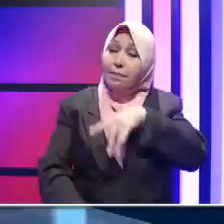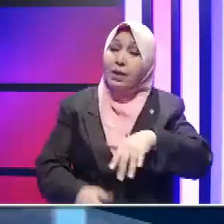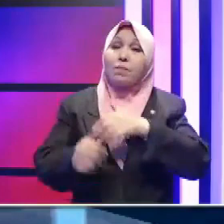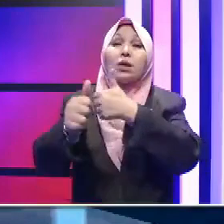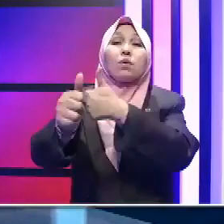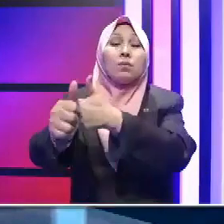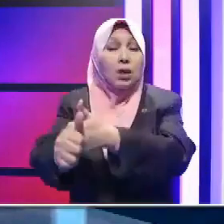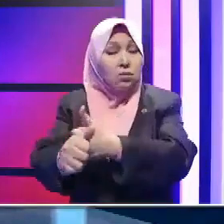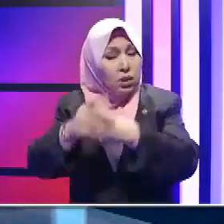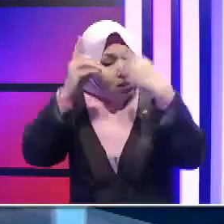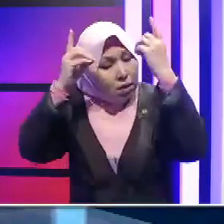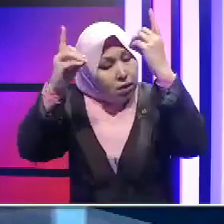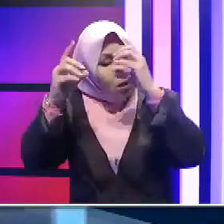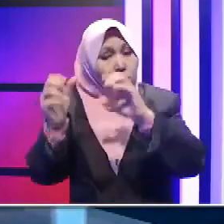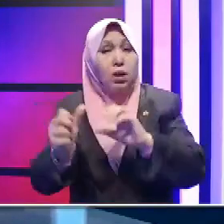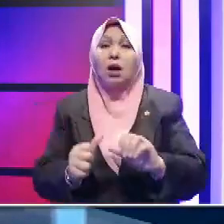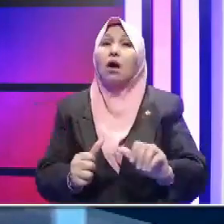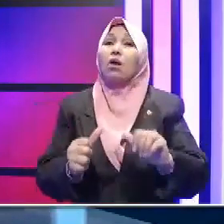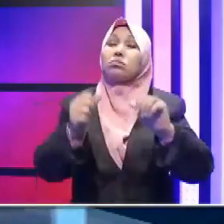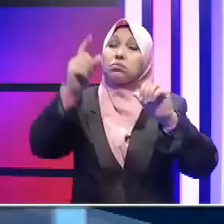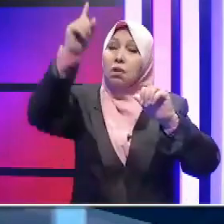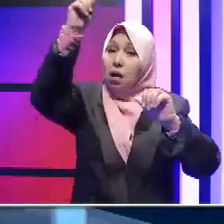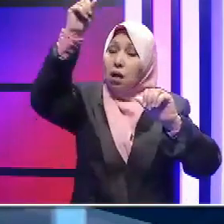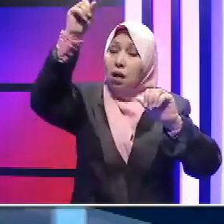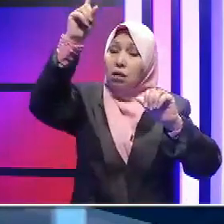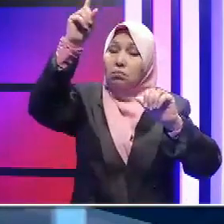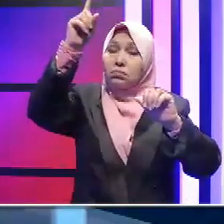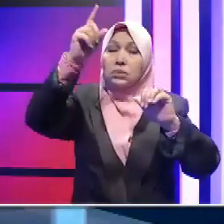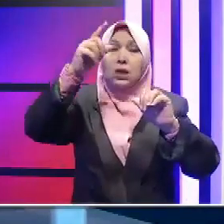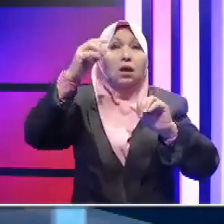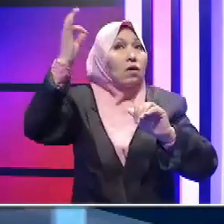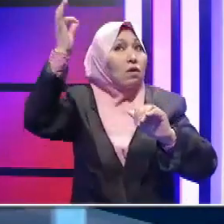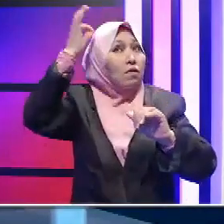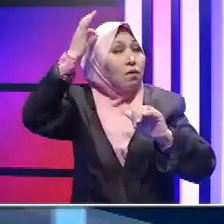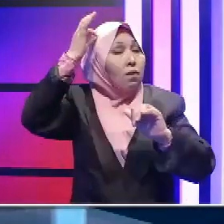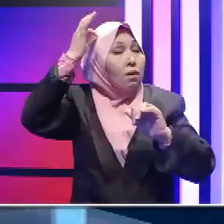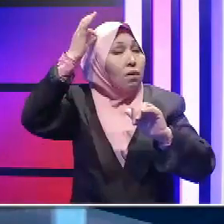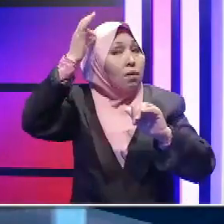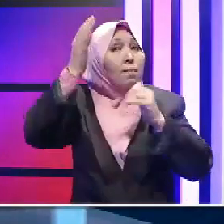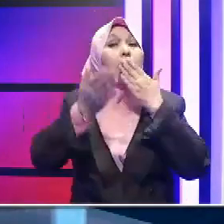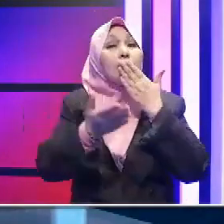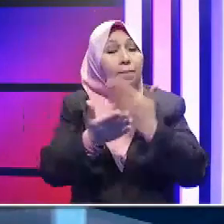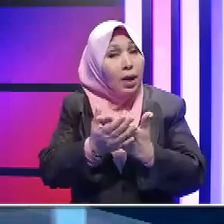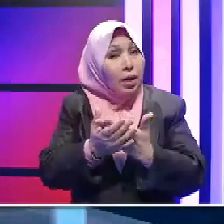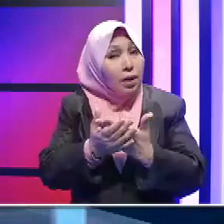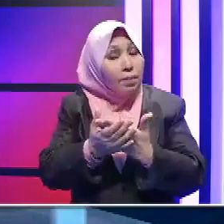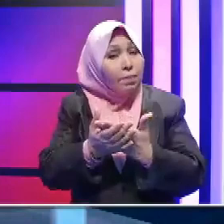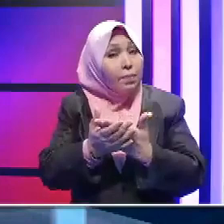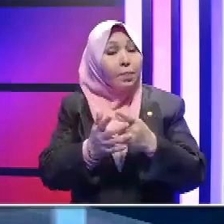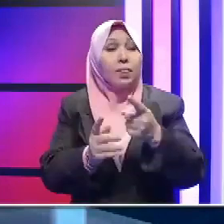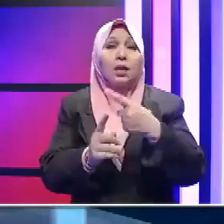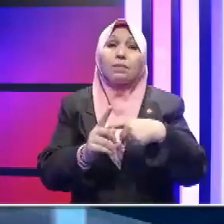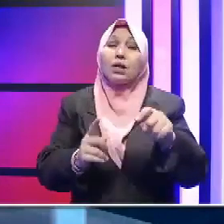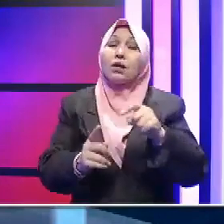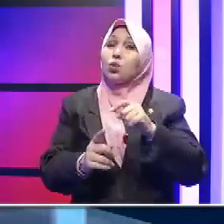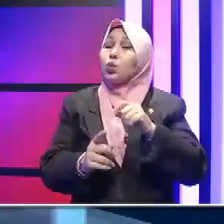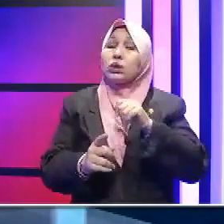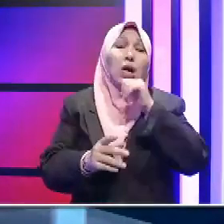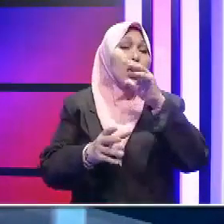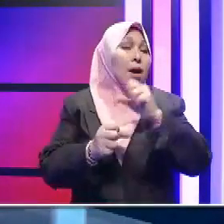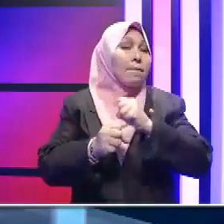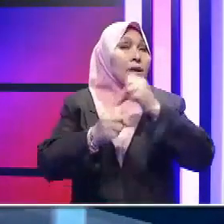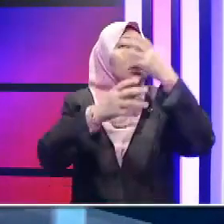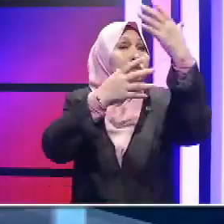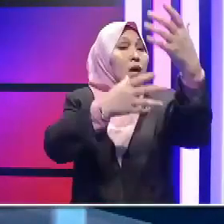ayat ini dididik oleh Allah ta'ala agar bersangka baik apa Bile tidak kamu capai apa yang